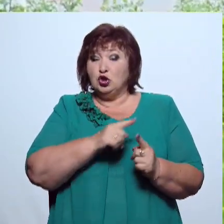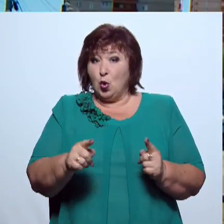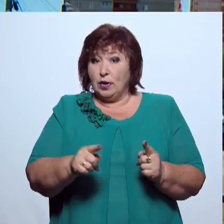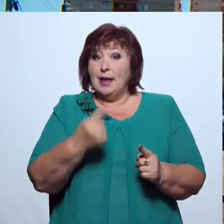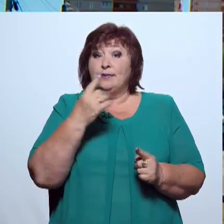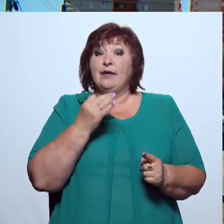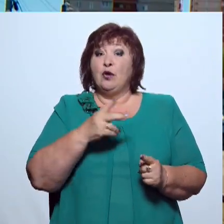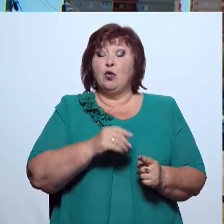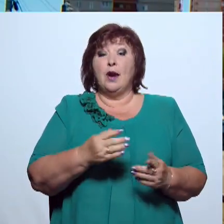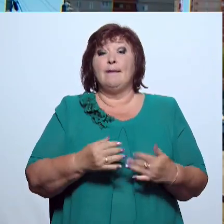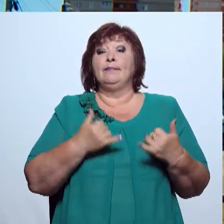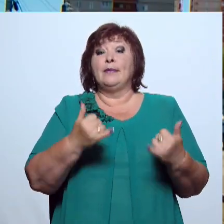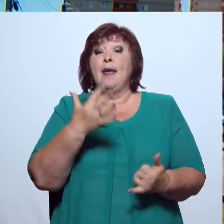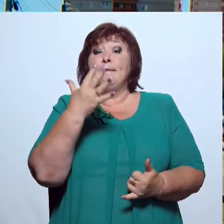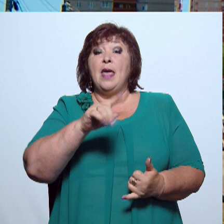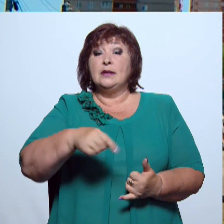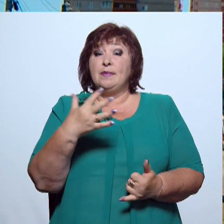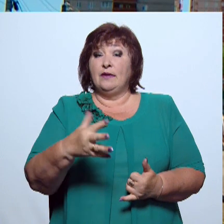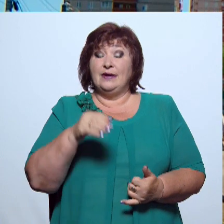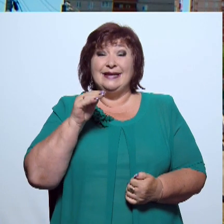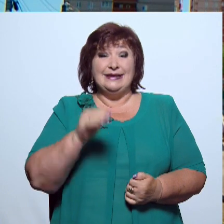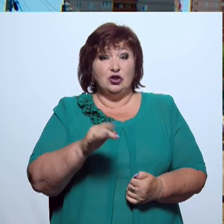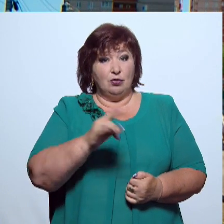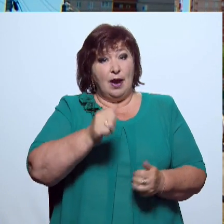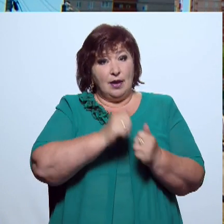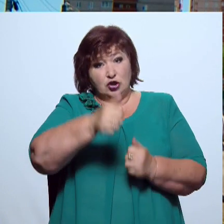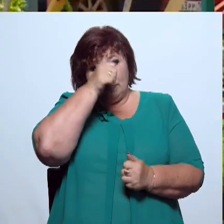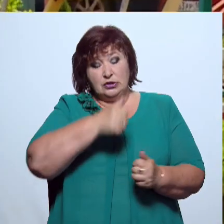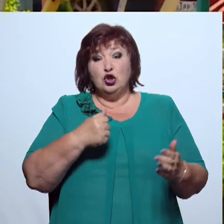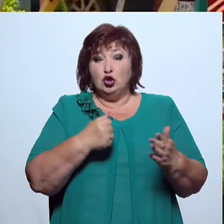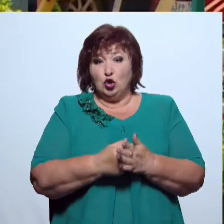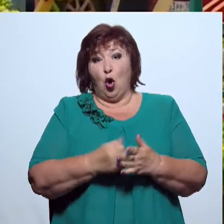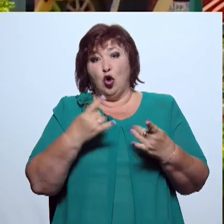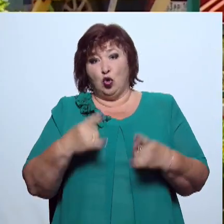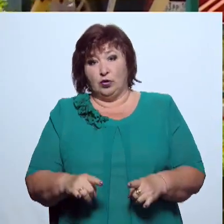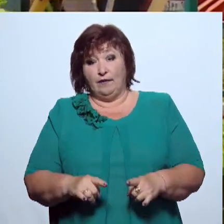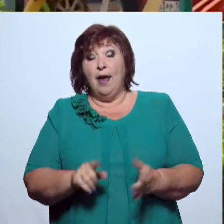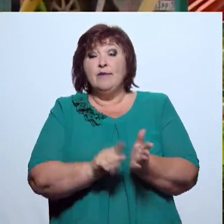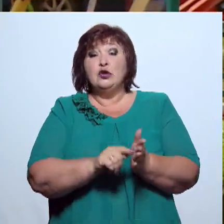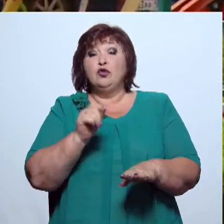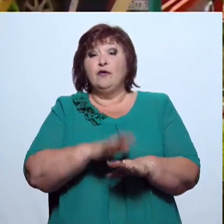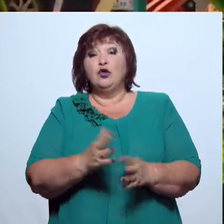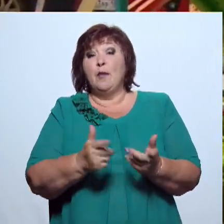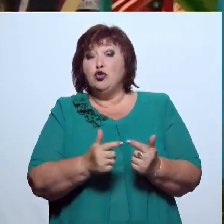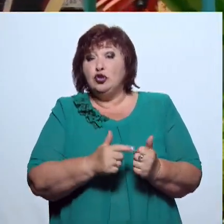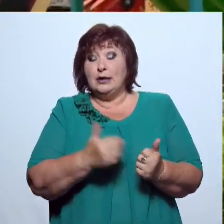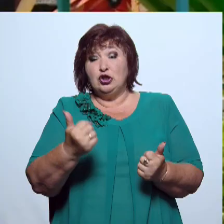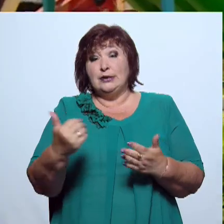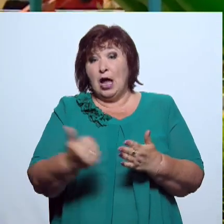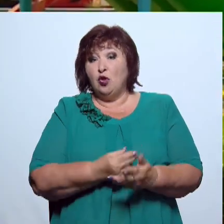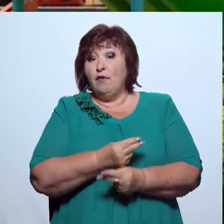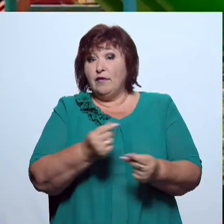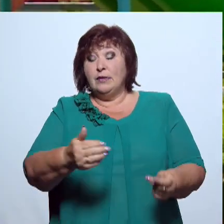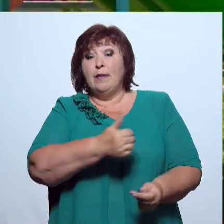им полагаются 5500 рублей ежемесячно до момента родов. В Пенсионном фонде посчитали, сейчас в Удмуртии на новые